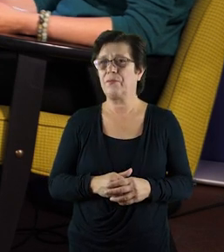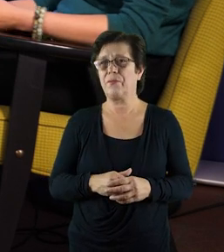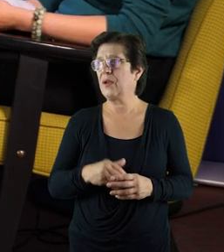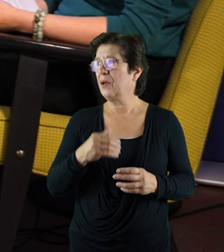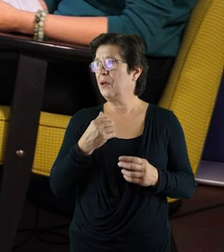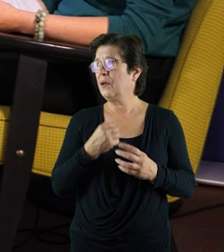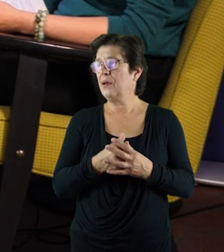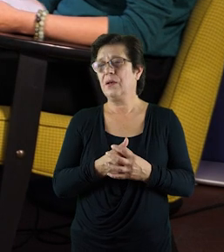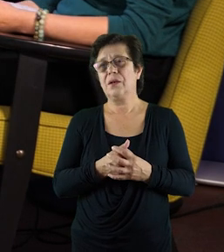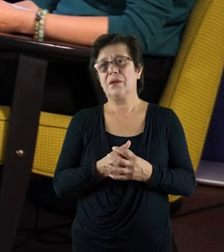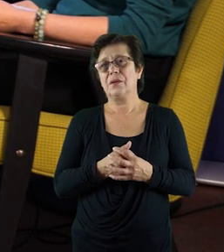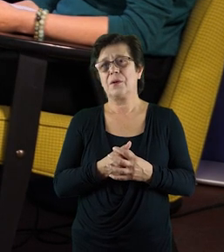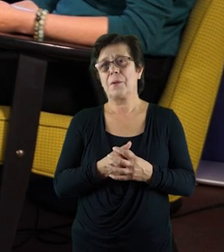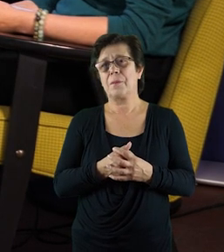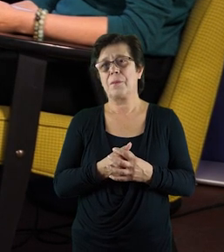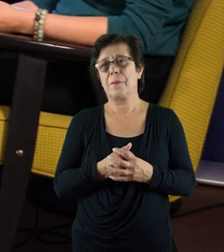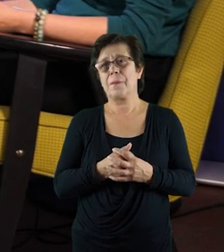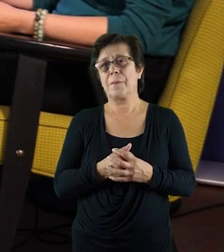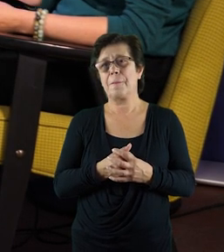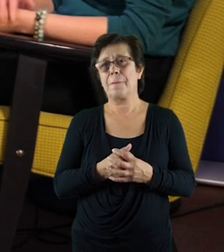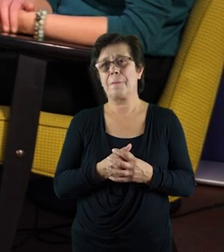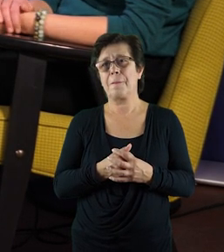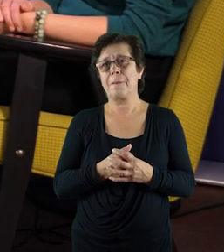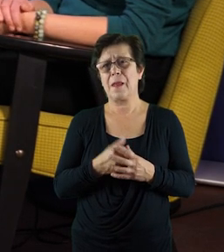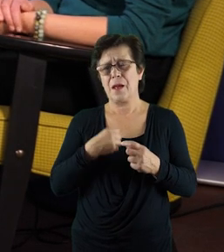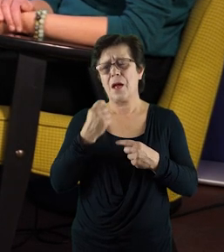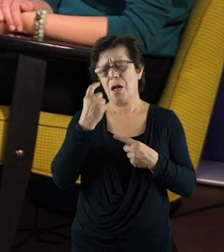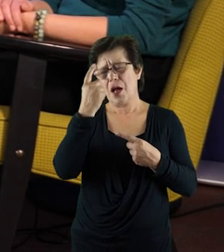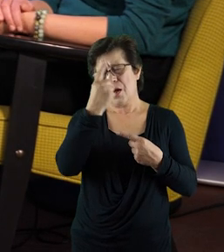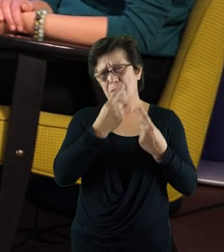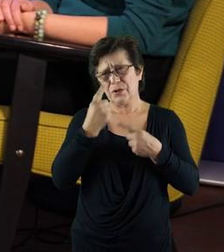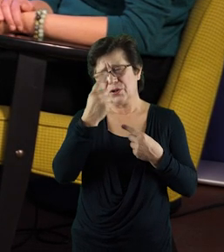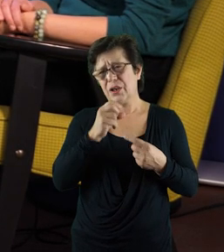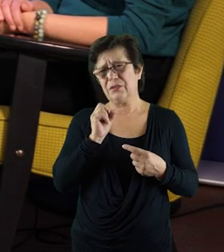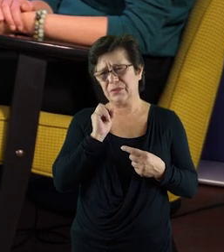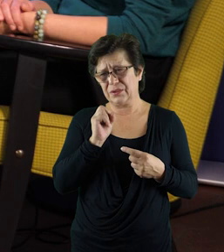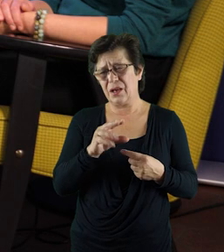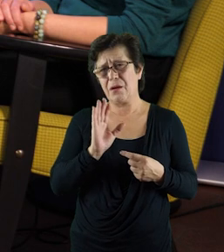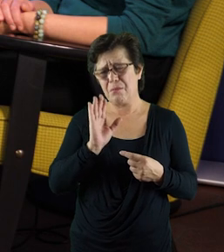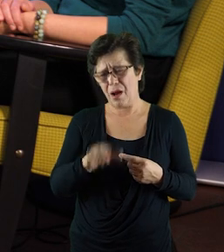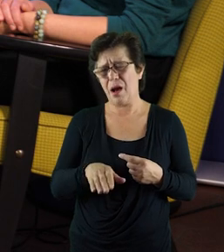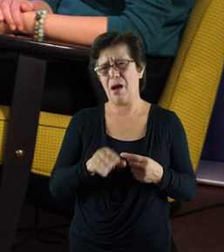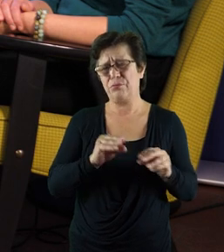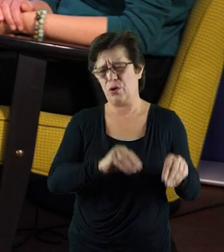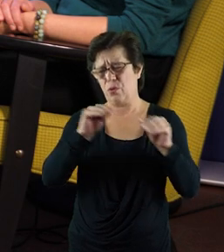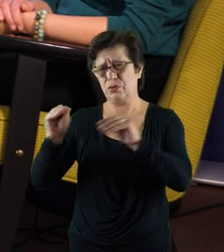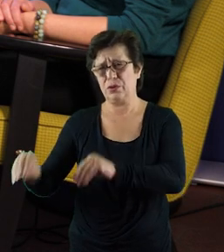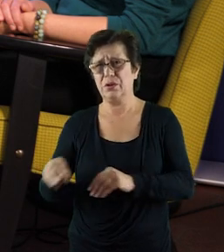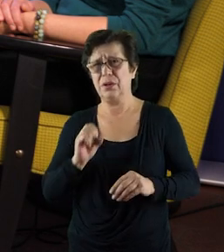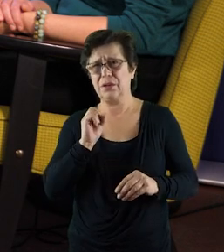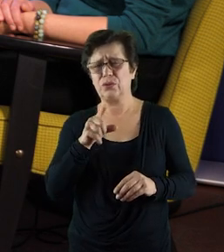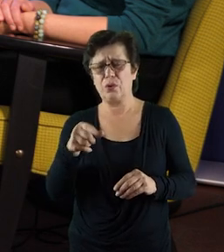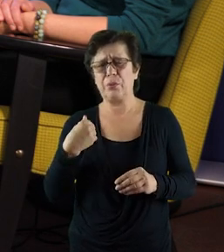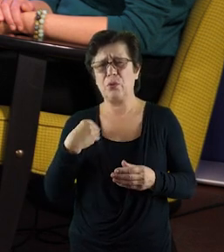Myślę, że ono ma przełożenie na zasadzie bardzo szerokiego właśnie spektrum doświadczenia i